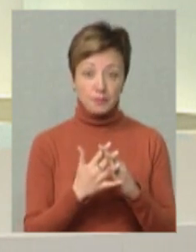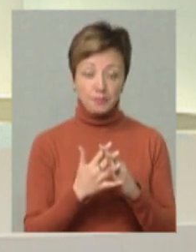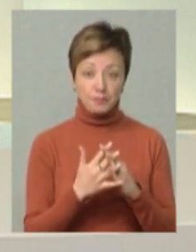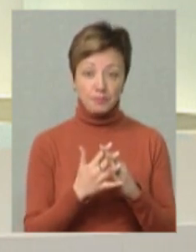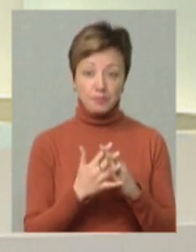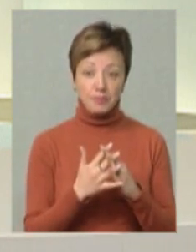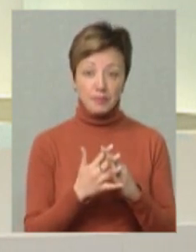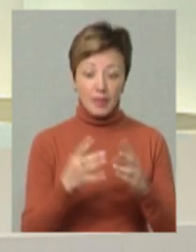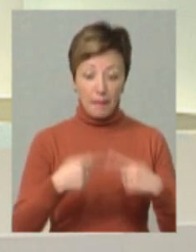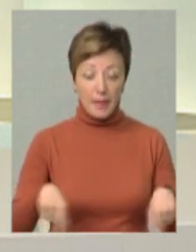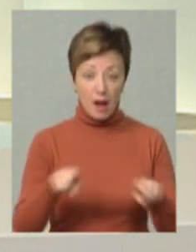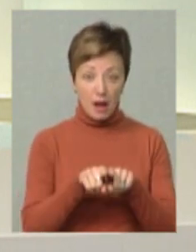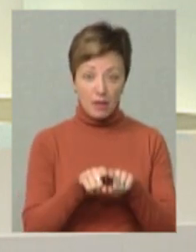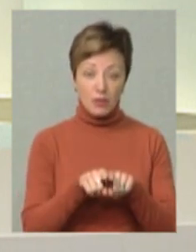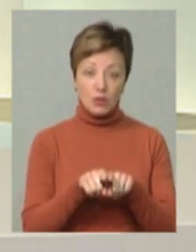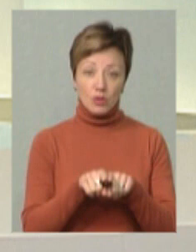цей, цією парафією,